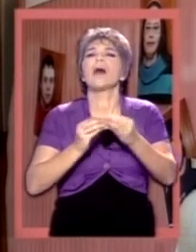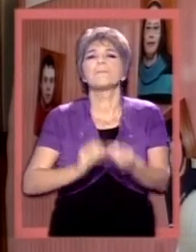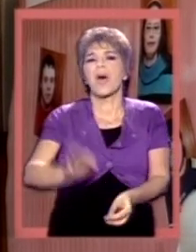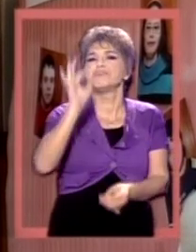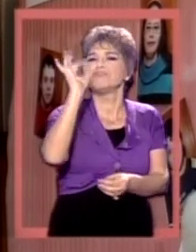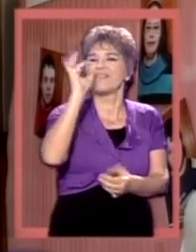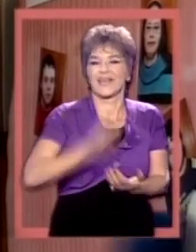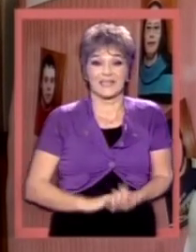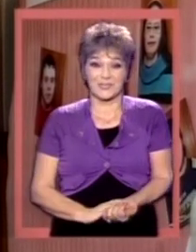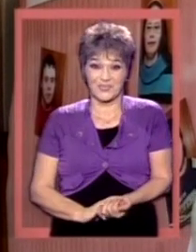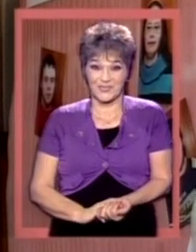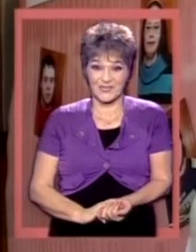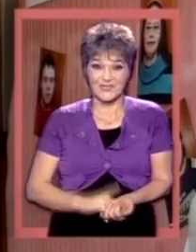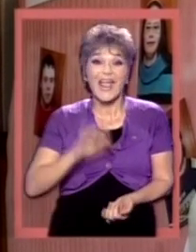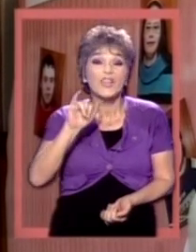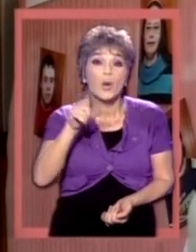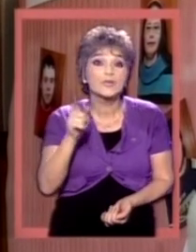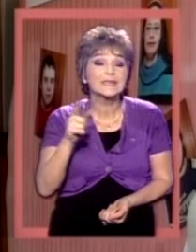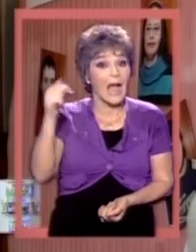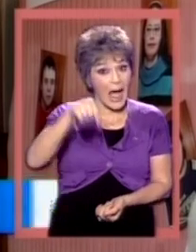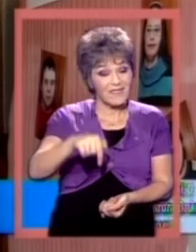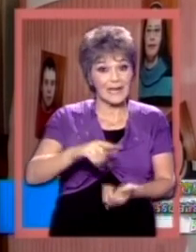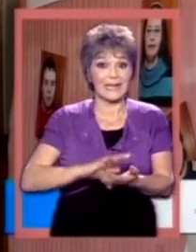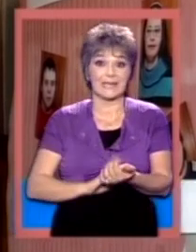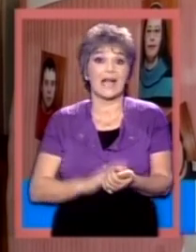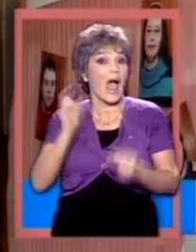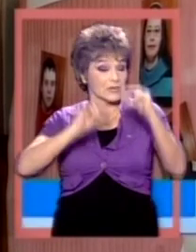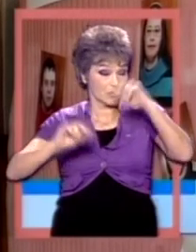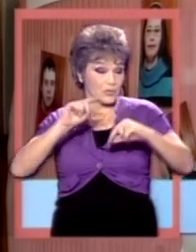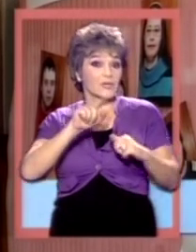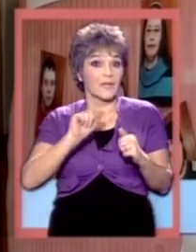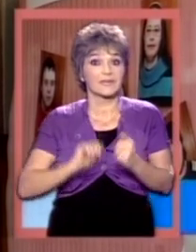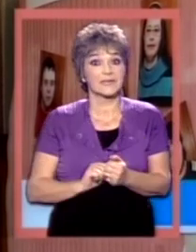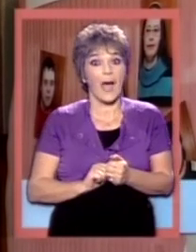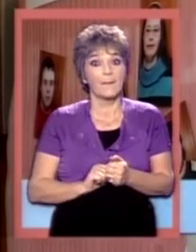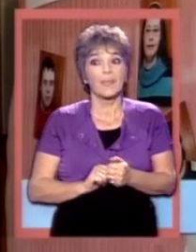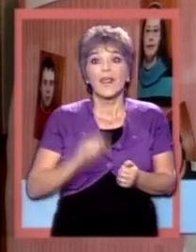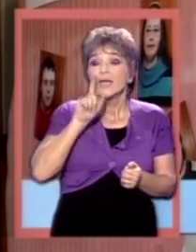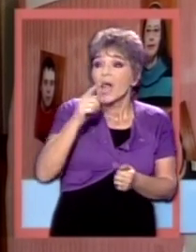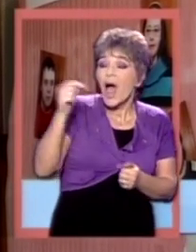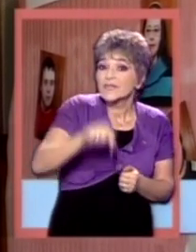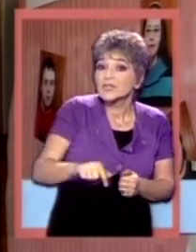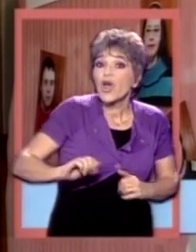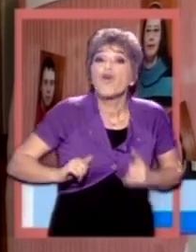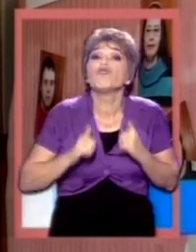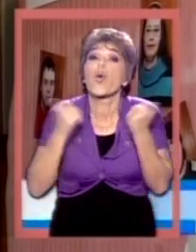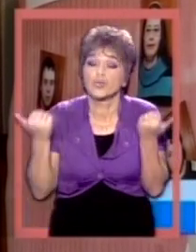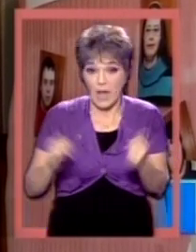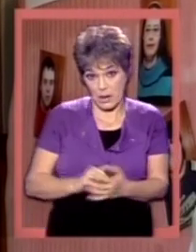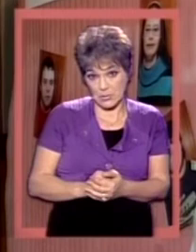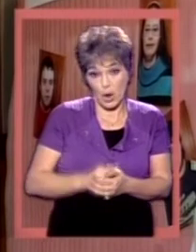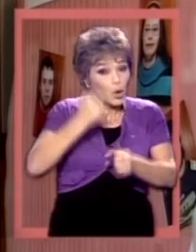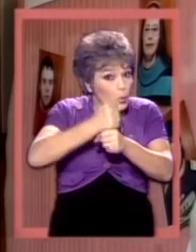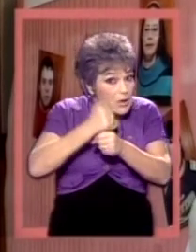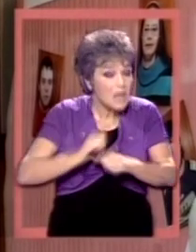tău astăzi aici? Aici, în această asociație, sunt privit ca voluntar, lucrez ca voluntar,